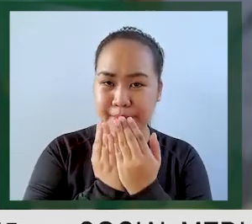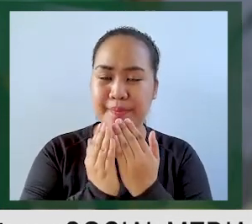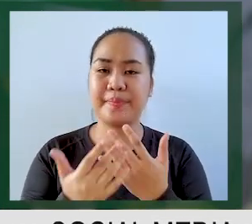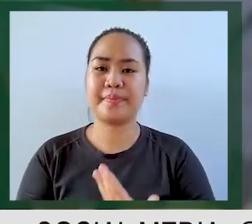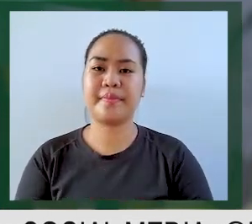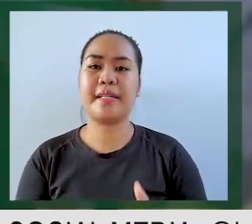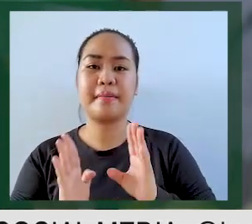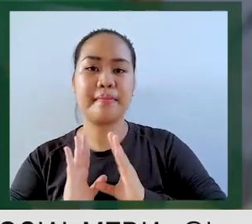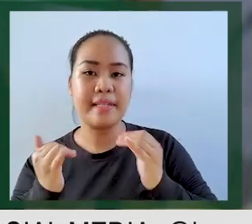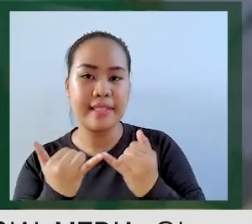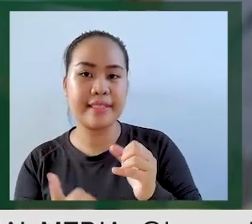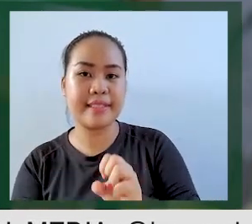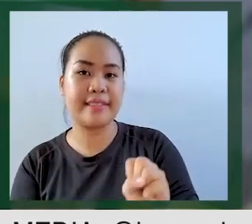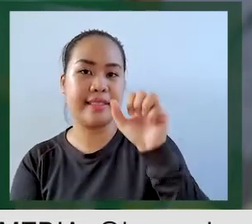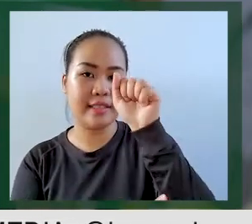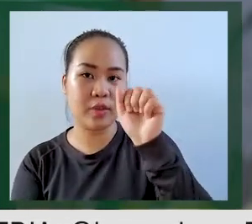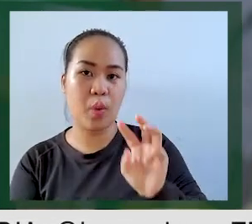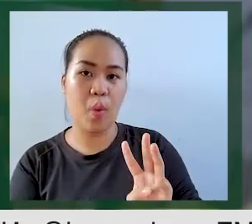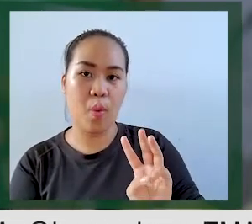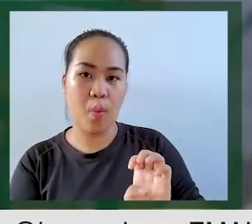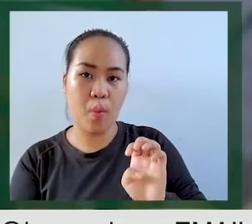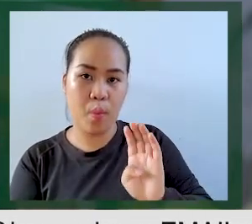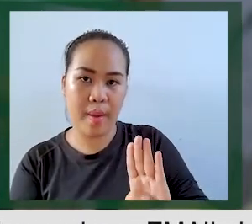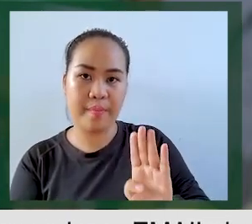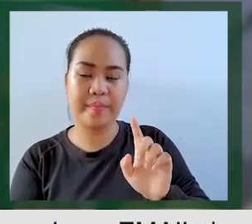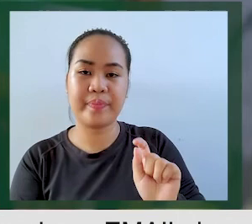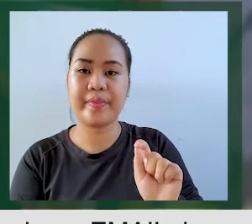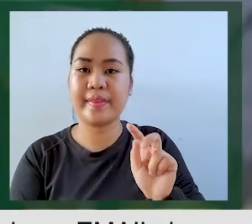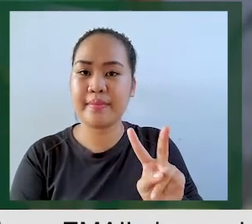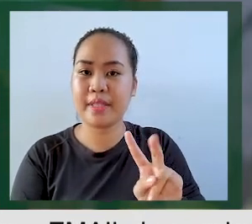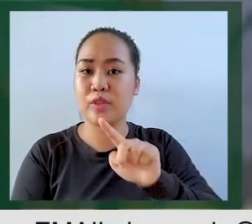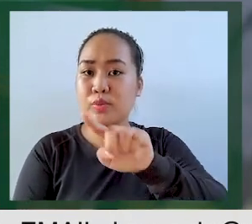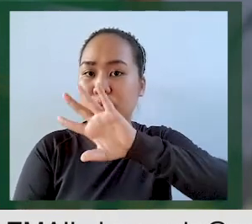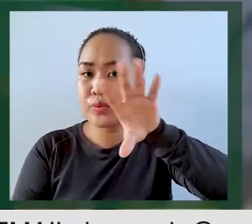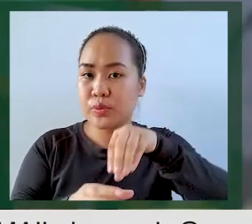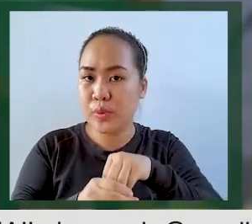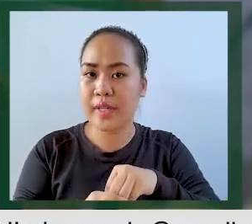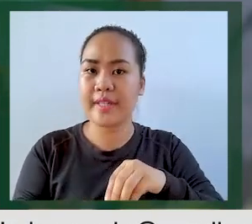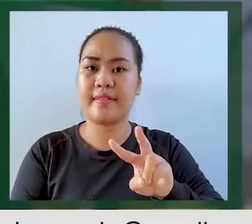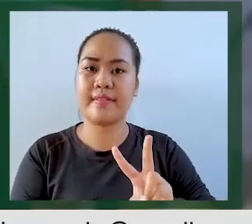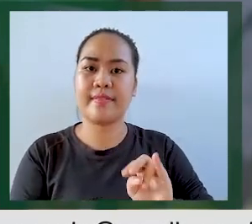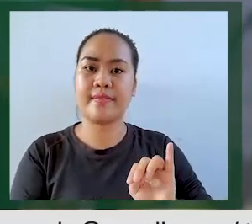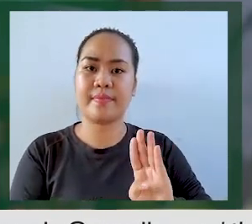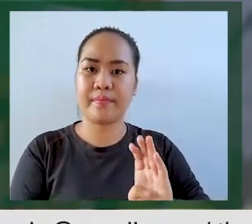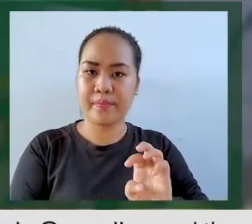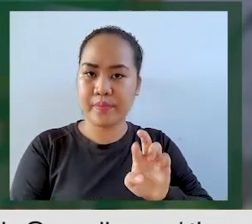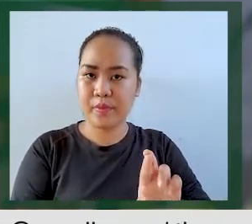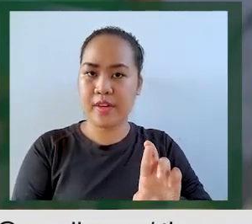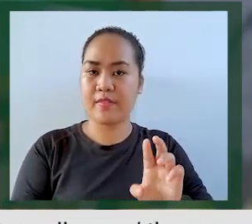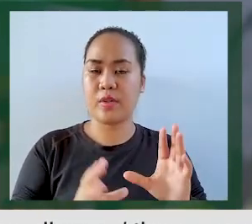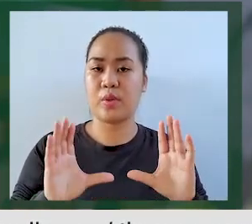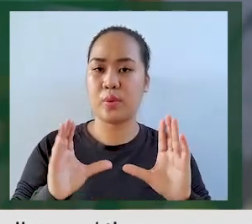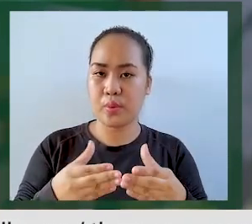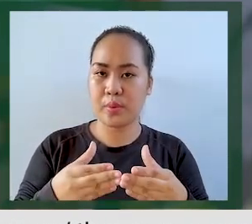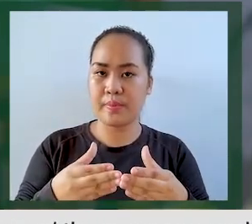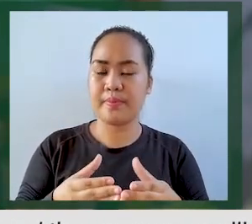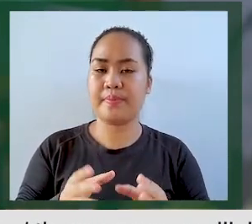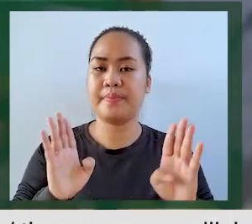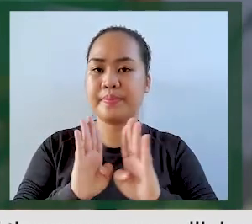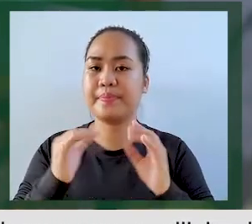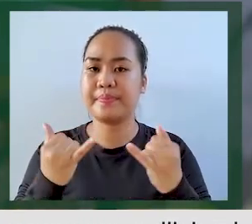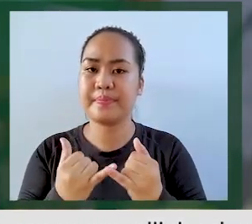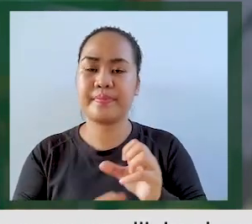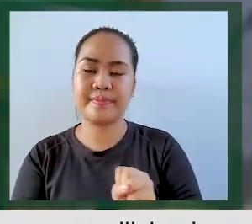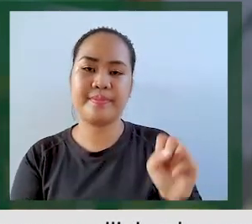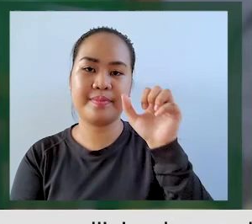San Antonio Pasig Web TV, and please join our Viber group, no, na Barangay San Antonio Pasig City. No, dito nyo makikita ang